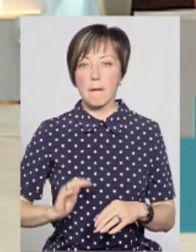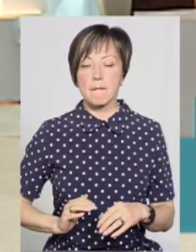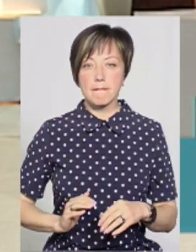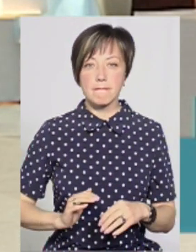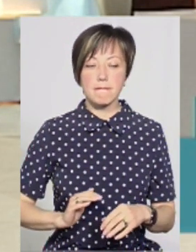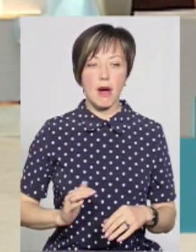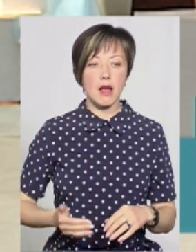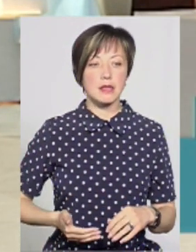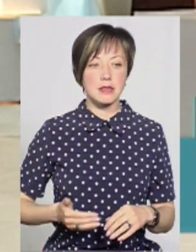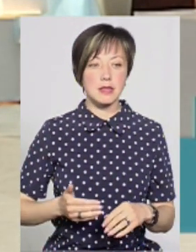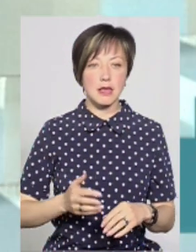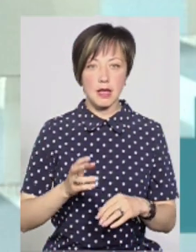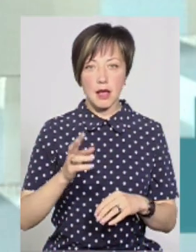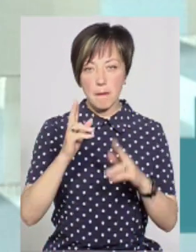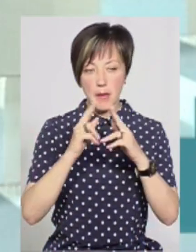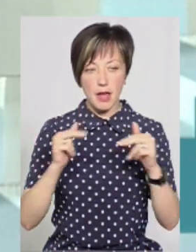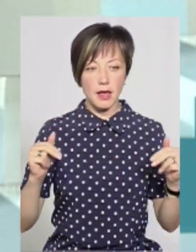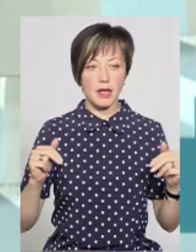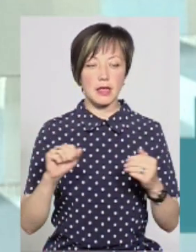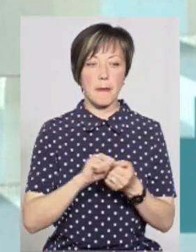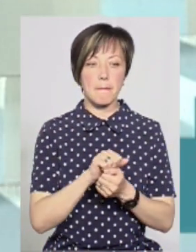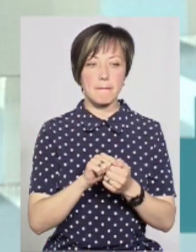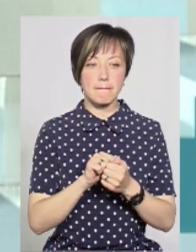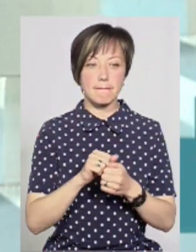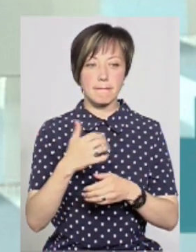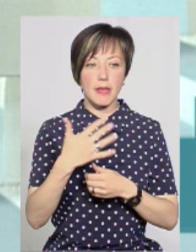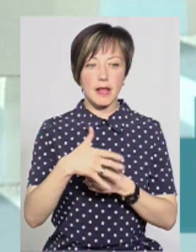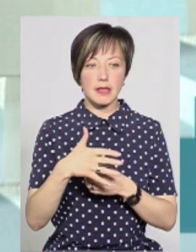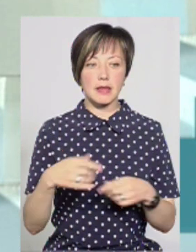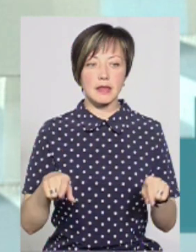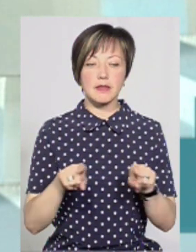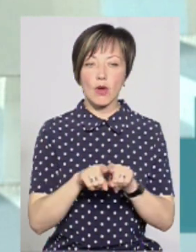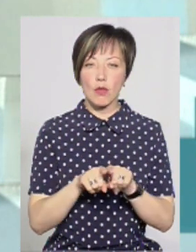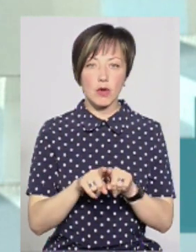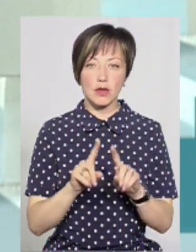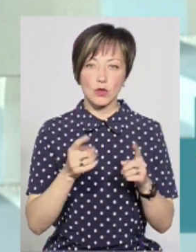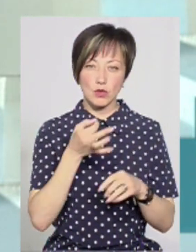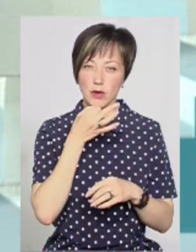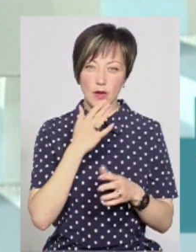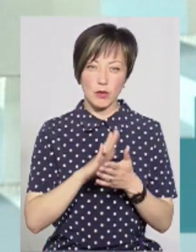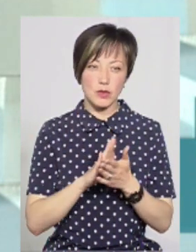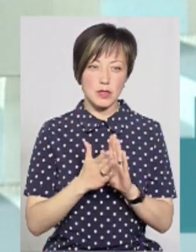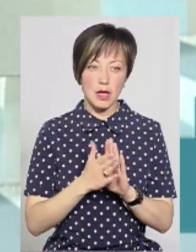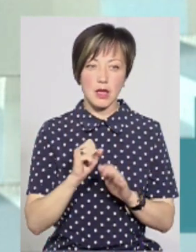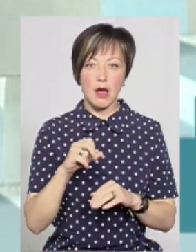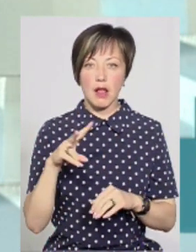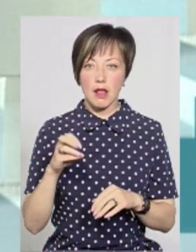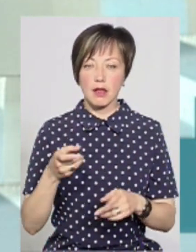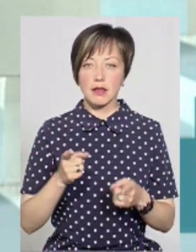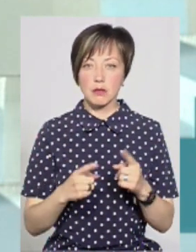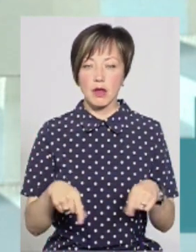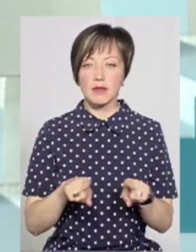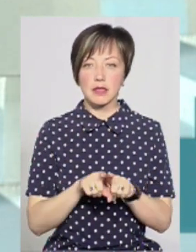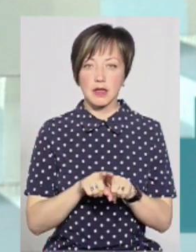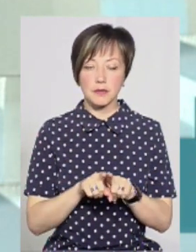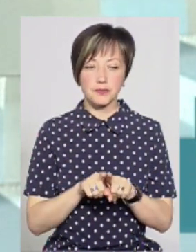тобто млини оці, які в них є. Вони в такому не дуже привабливому стані, але насправді це